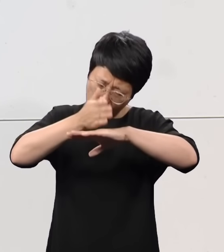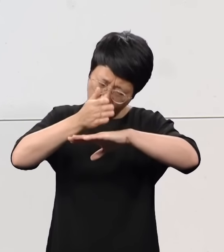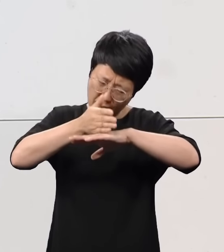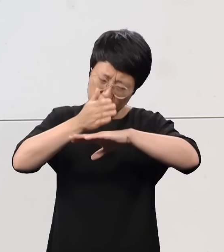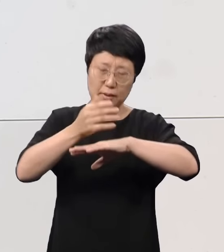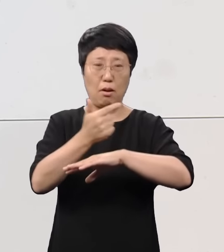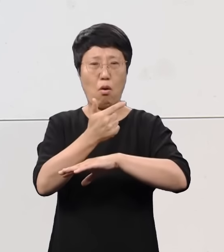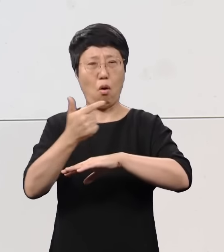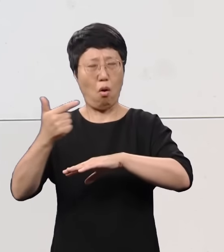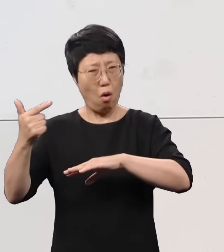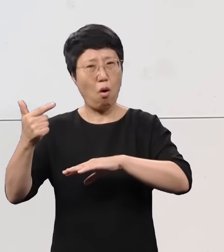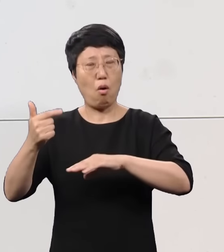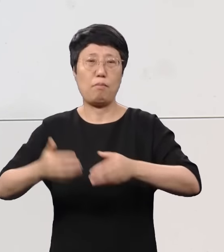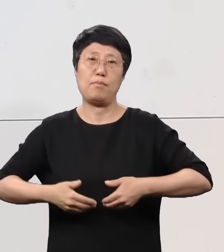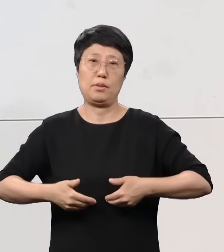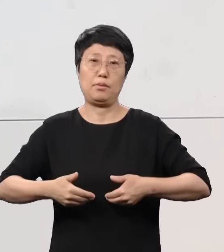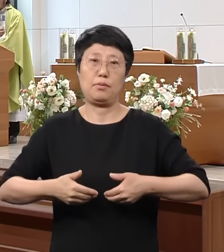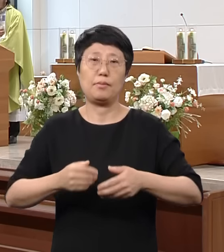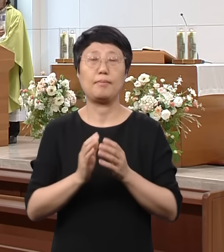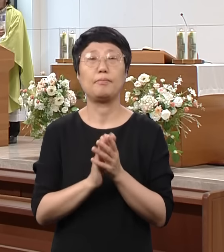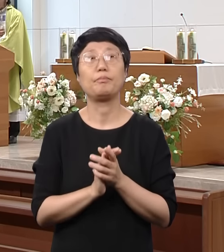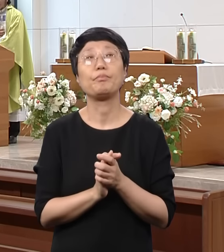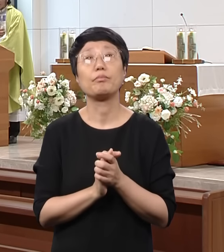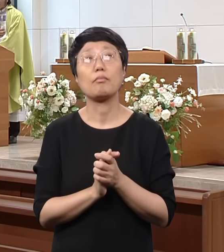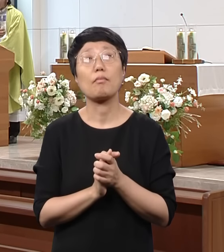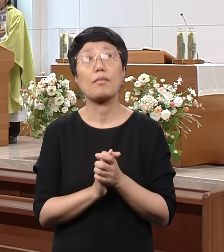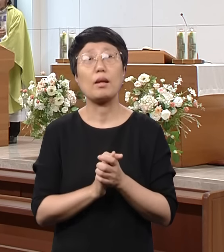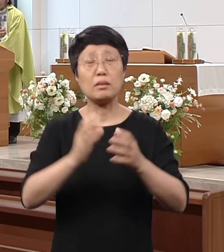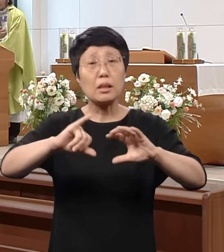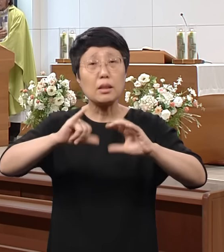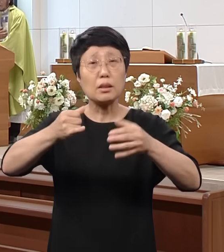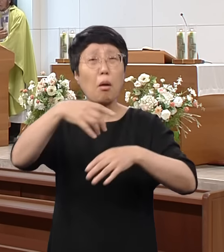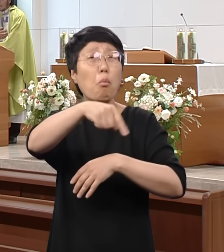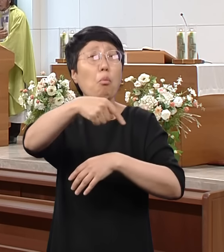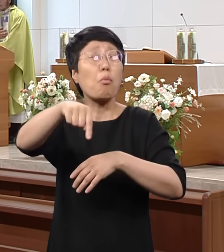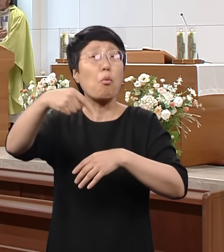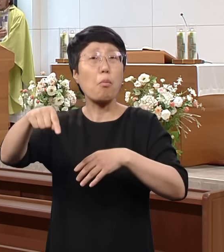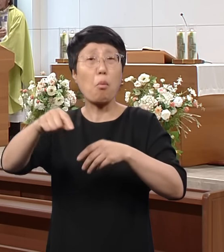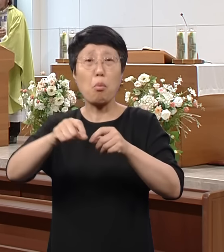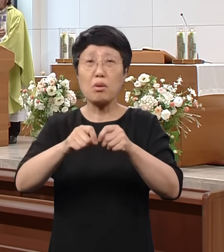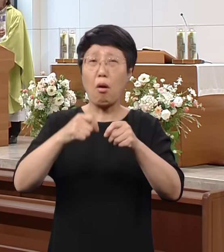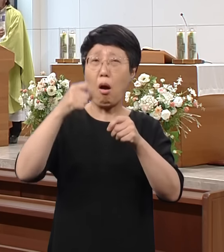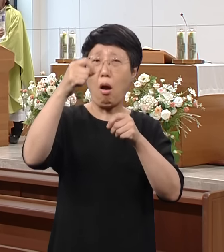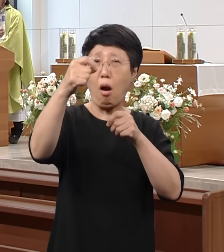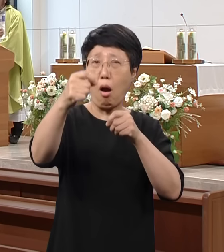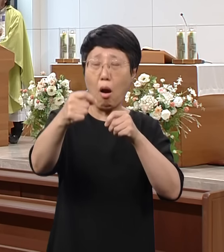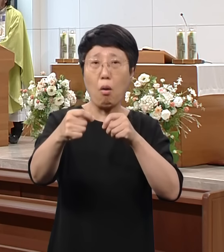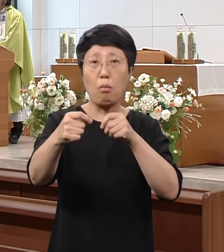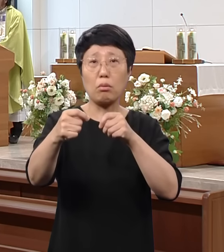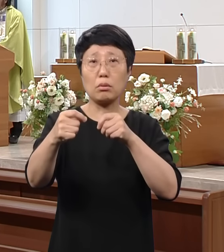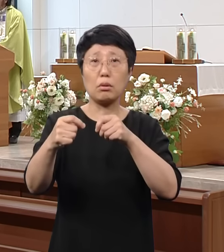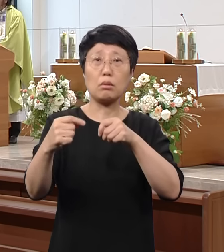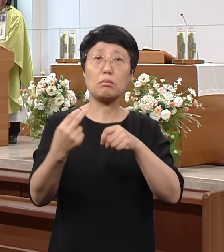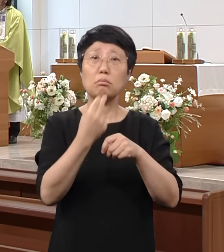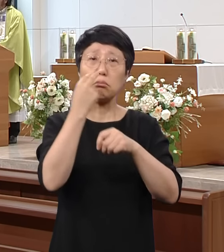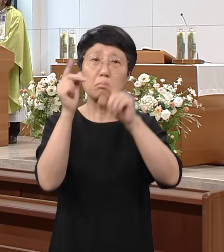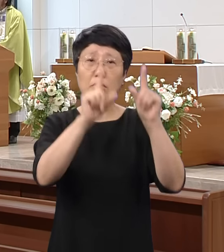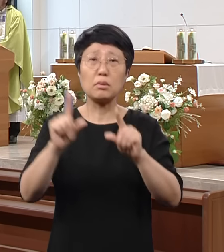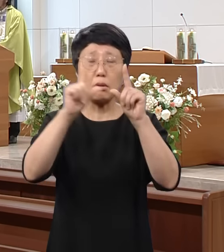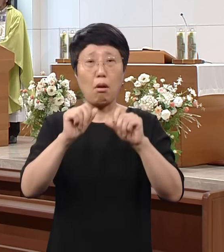생각할 수 있으면 좋겠습니다 그 어떤 것도 영원하게 살게 하는 약은 없는